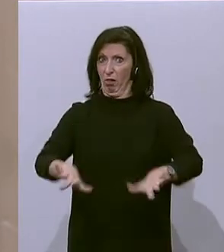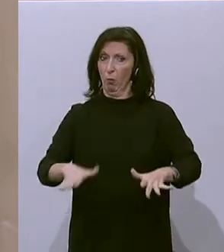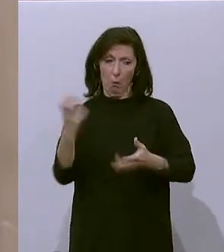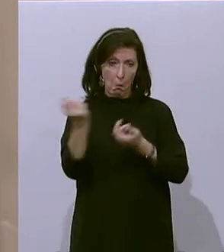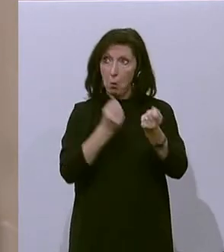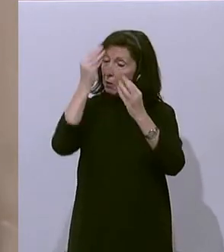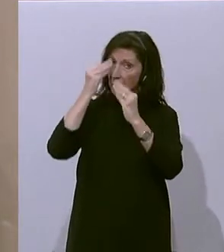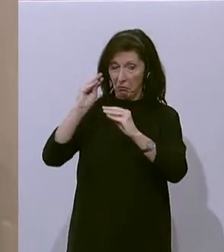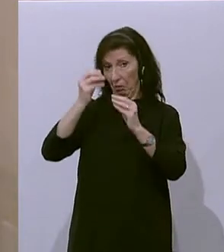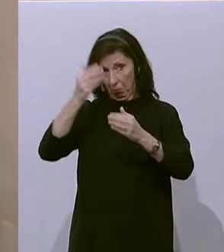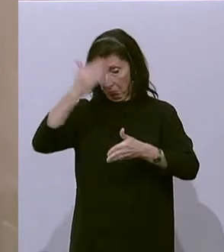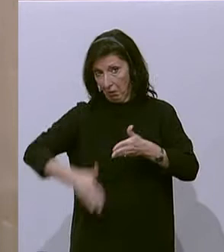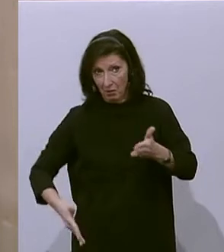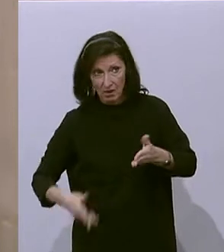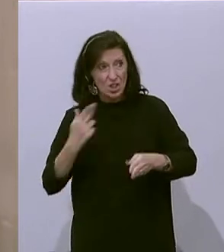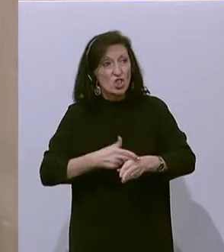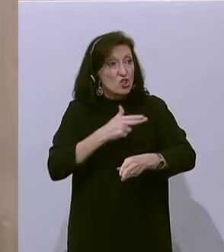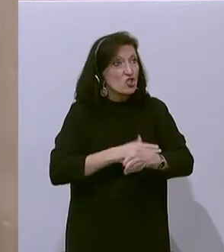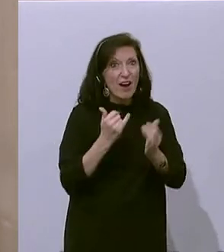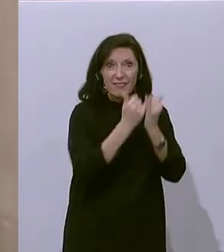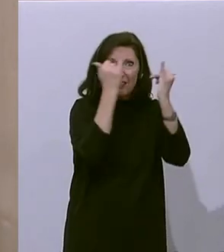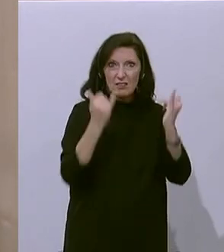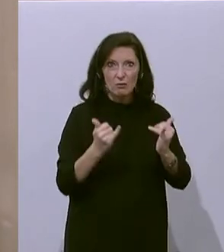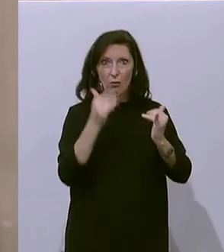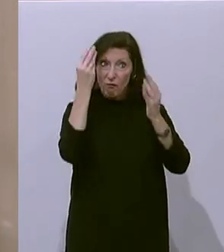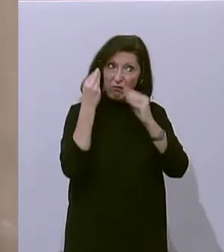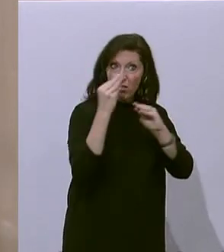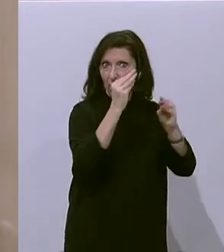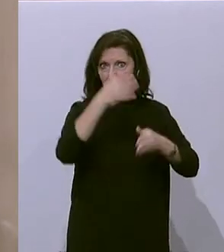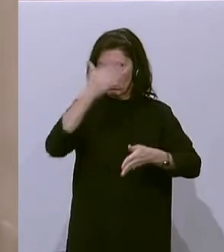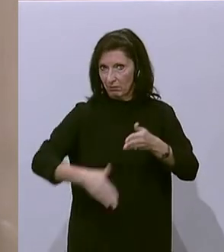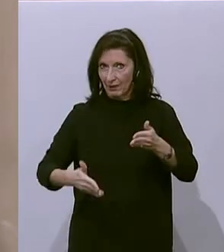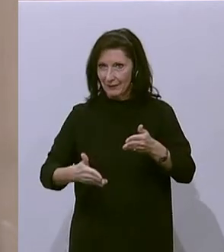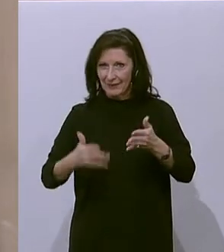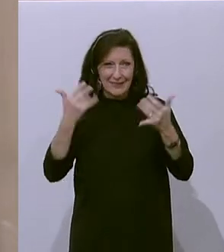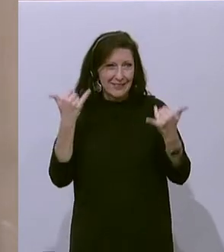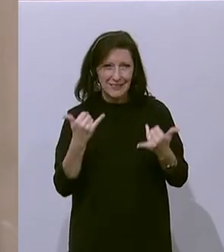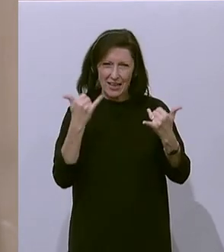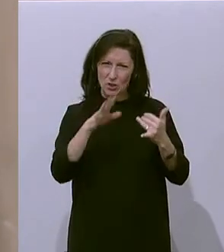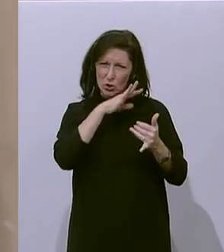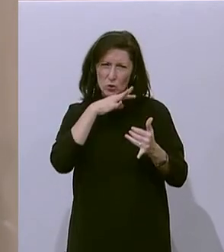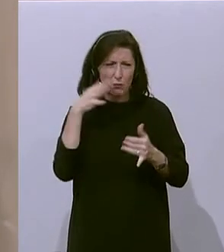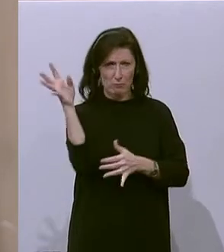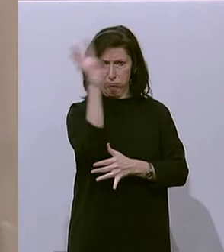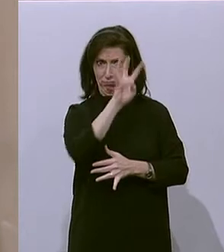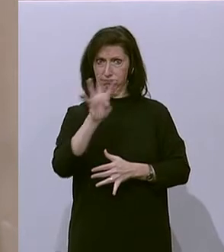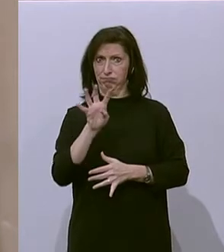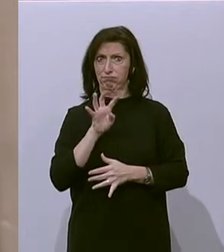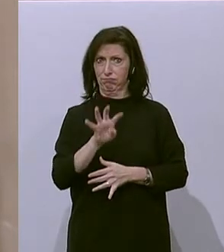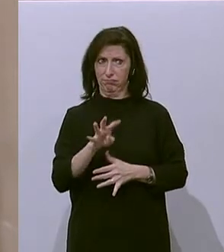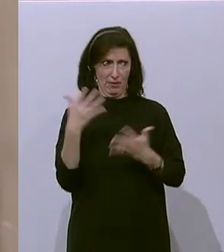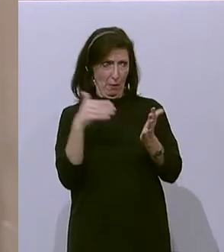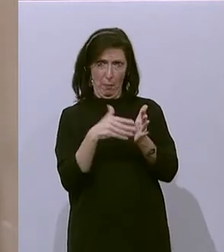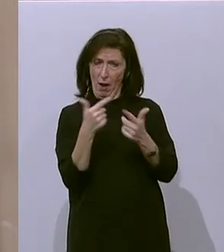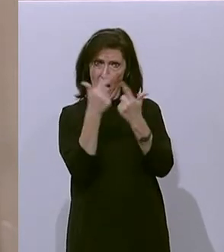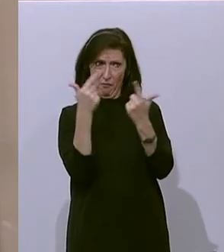Politik, in staatliche Institutionen. Die Fragen, die sich hier stellen und die aufgeklärt werden müssen, sind nämlich: Gab